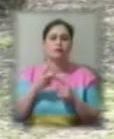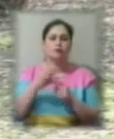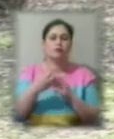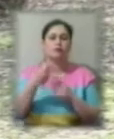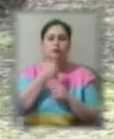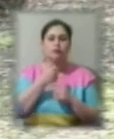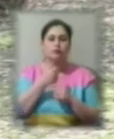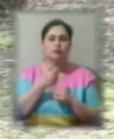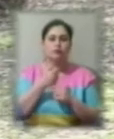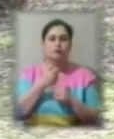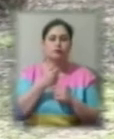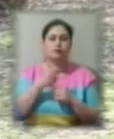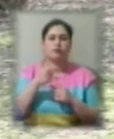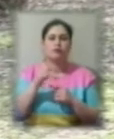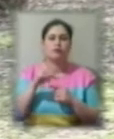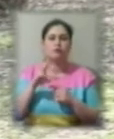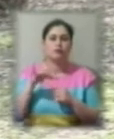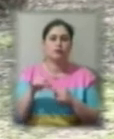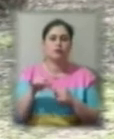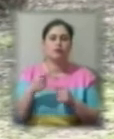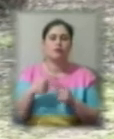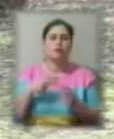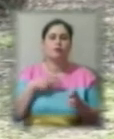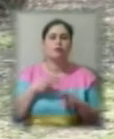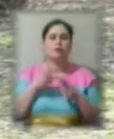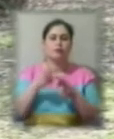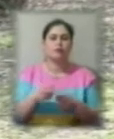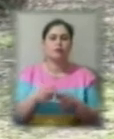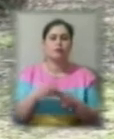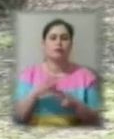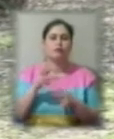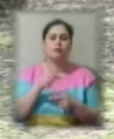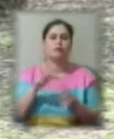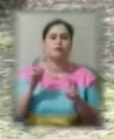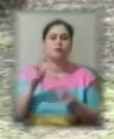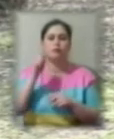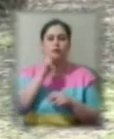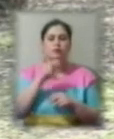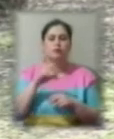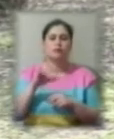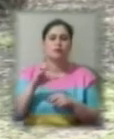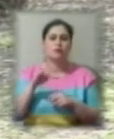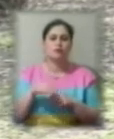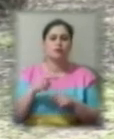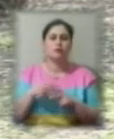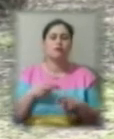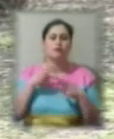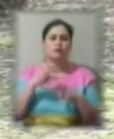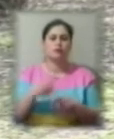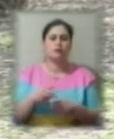в Грозному, приїхав, як я його називав, український десант. Приїхала велика